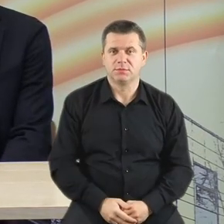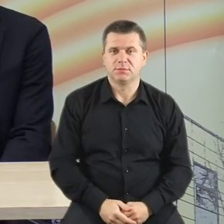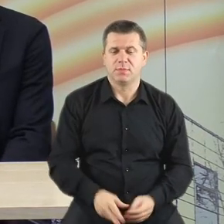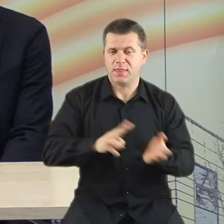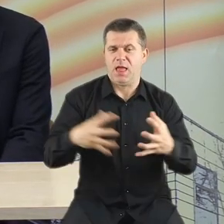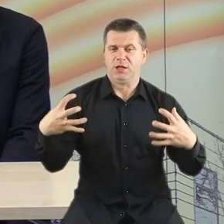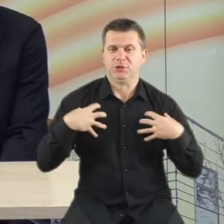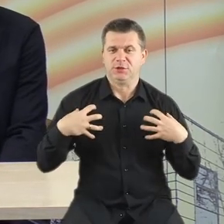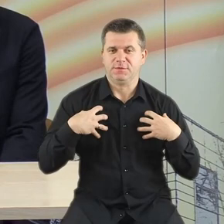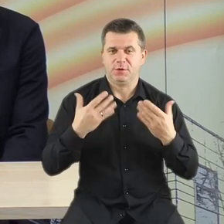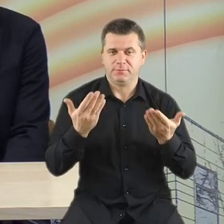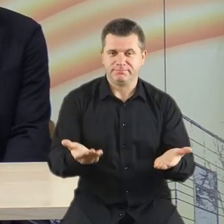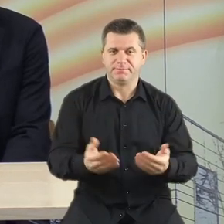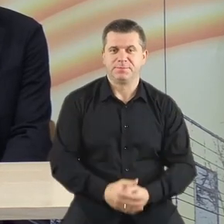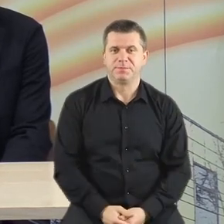na żywo.